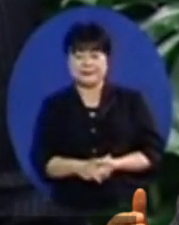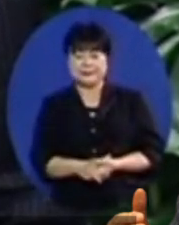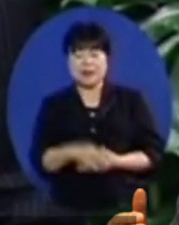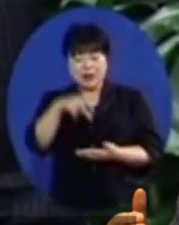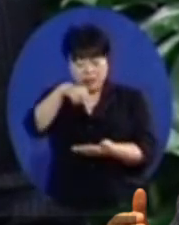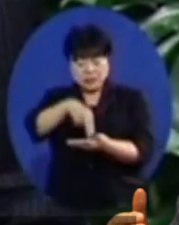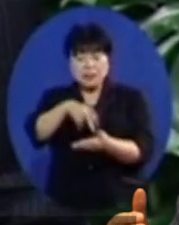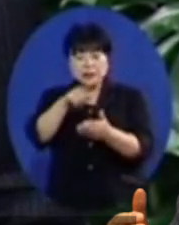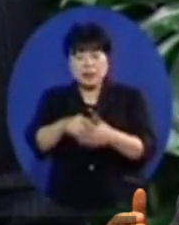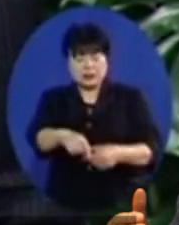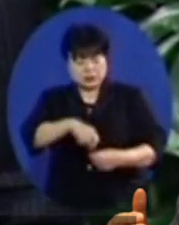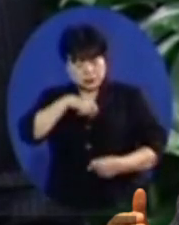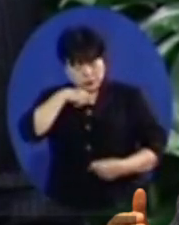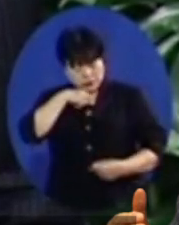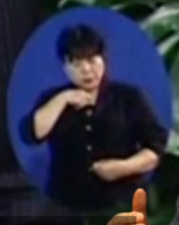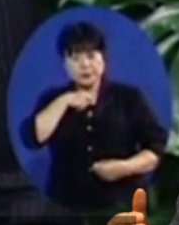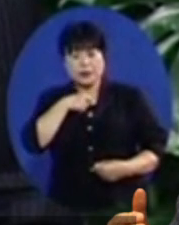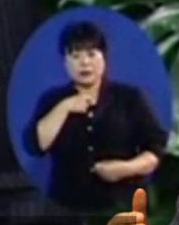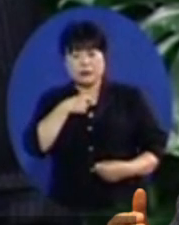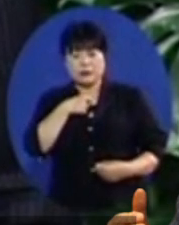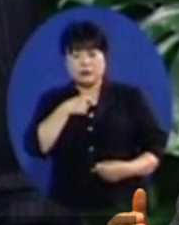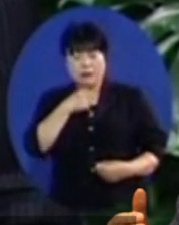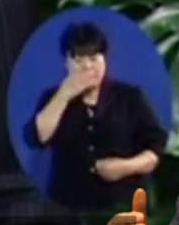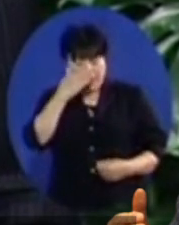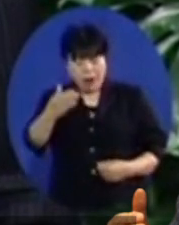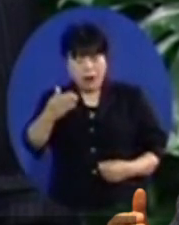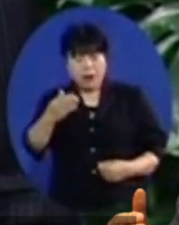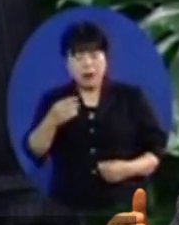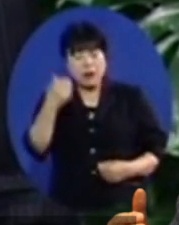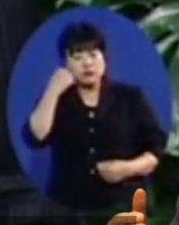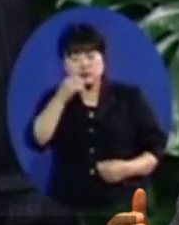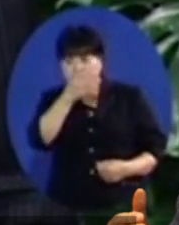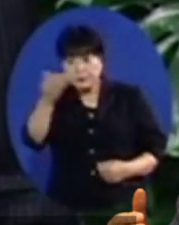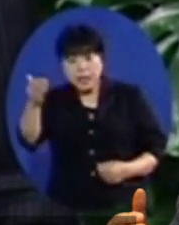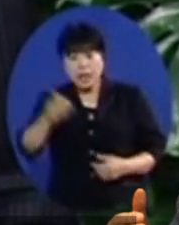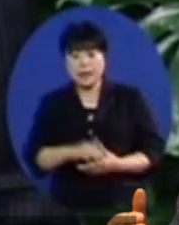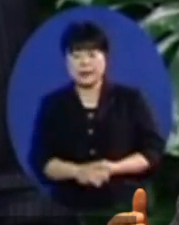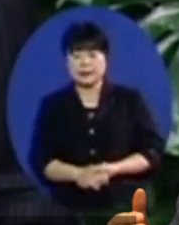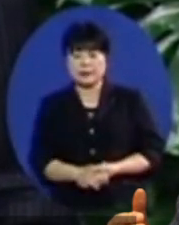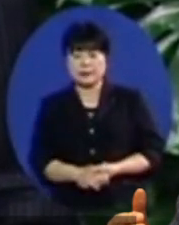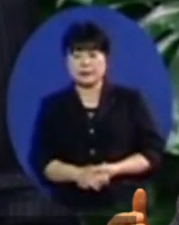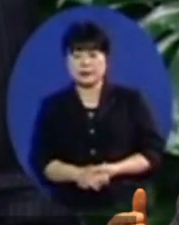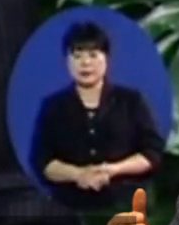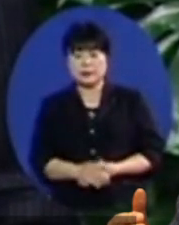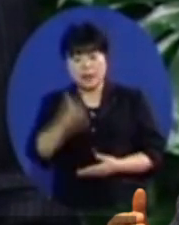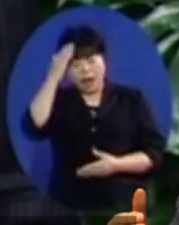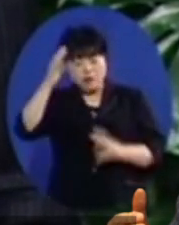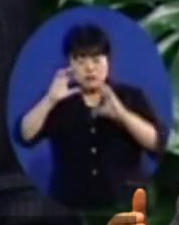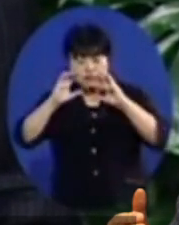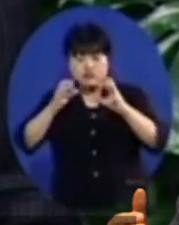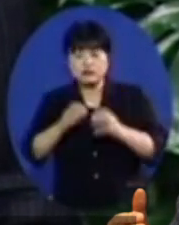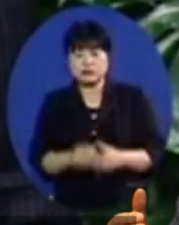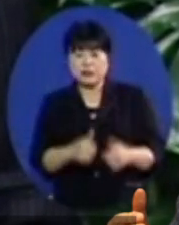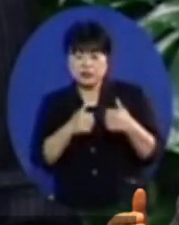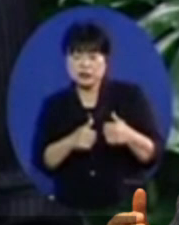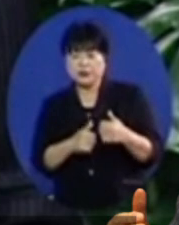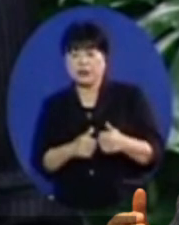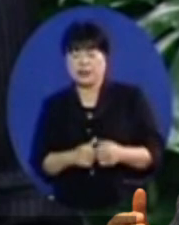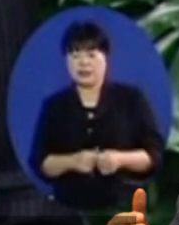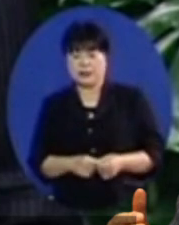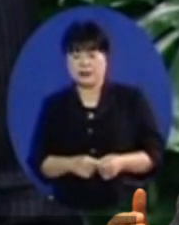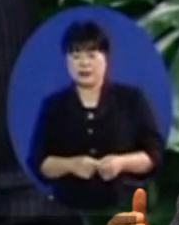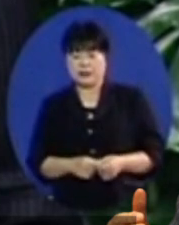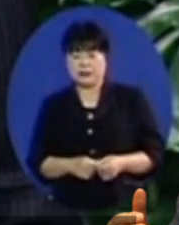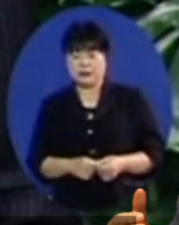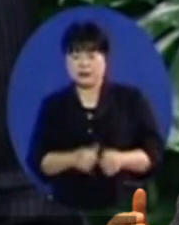설 때 의롭다고 자부심을 가질 사람이 몇 사람 있겠습니까? 요사이 대한민국 청문회에 의롭다고 가슴 펴놓고 설